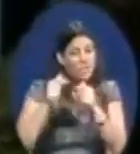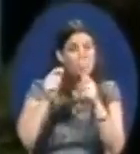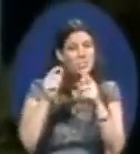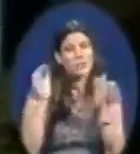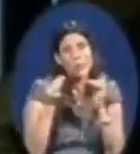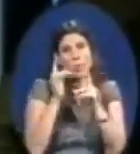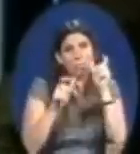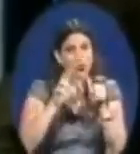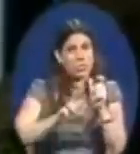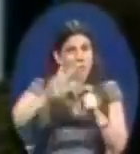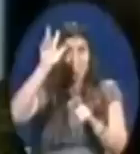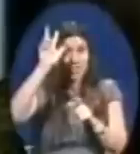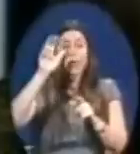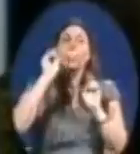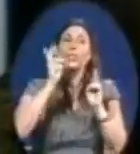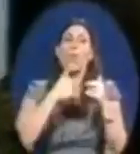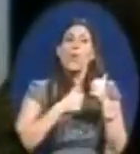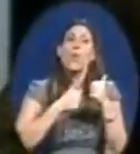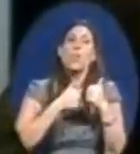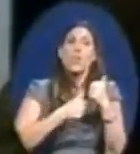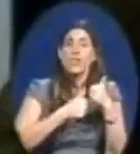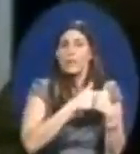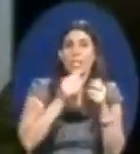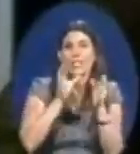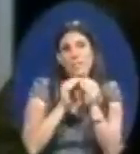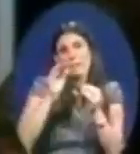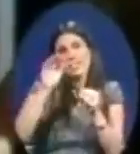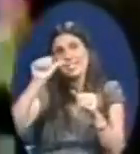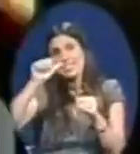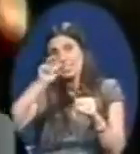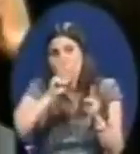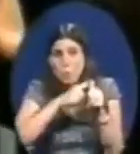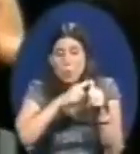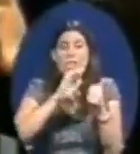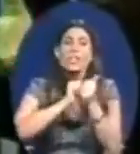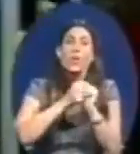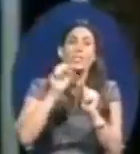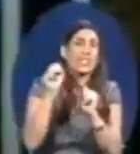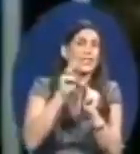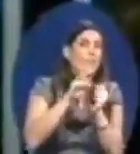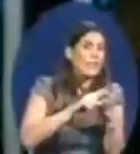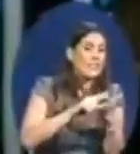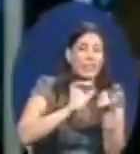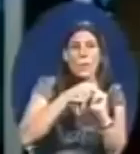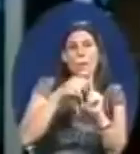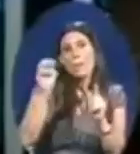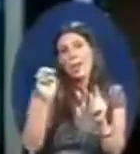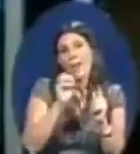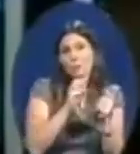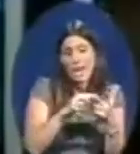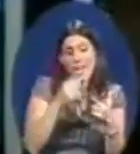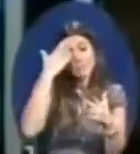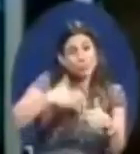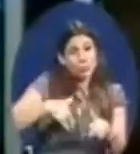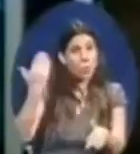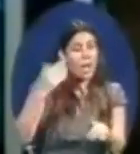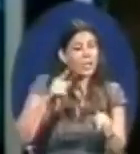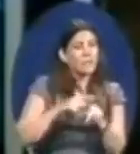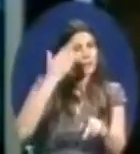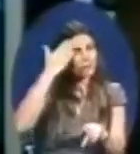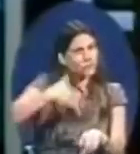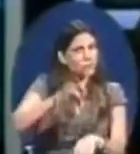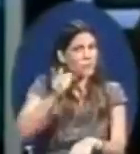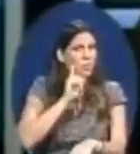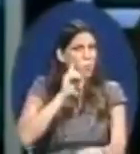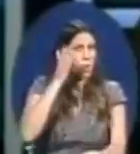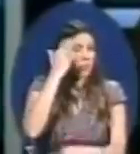יכול להתמודד עם איציק שמולי או סתיו שפיר, או אפילו מרב מיכאלי שאומרת שהיא מתמודדת, שהם מוכרים ומפורסמים ושמות נוצצים,